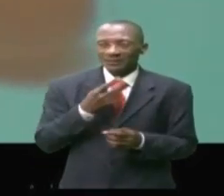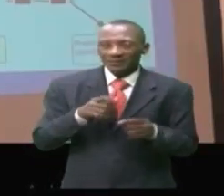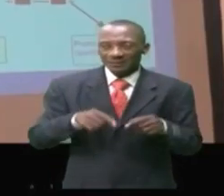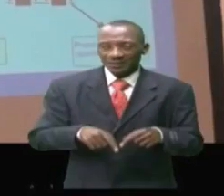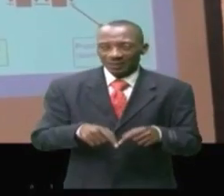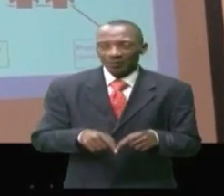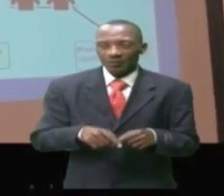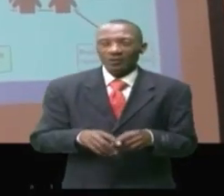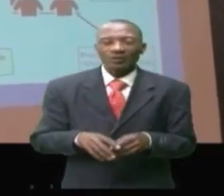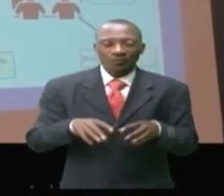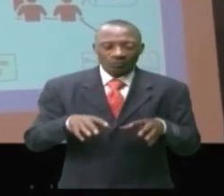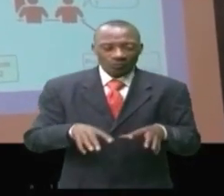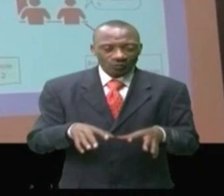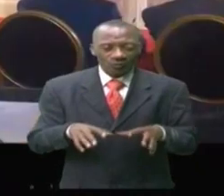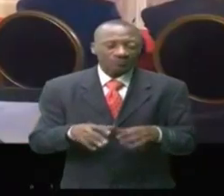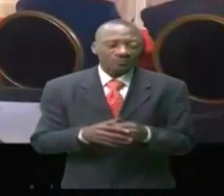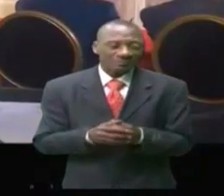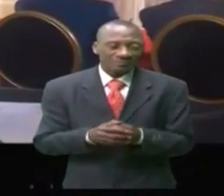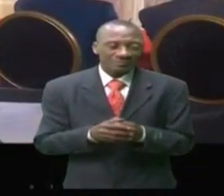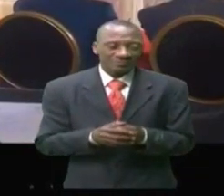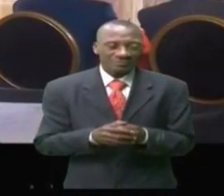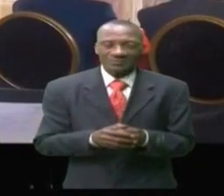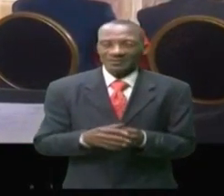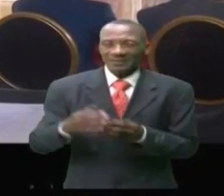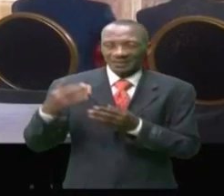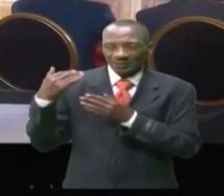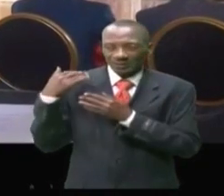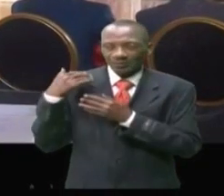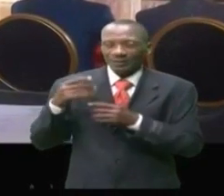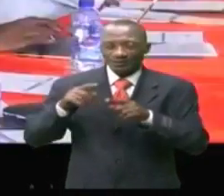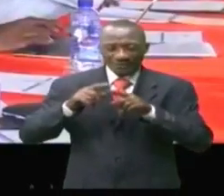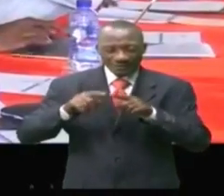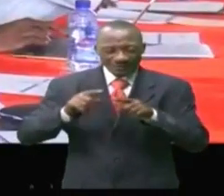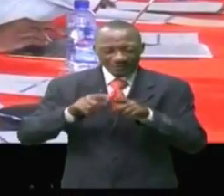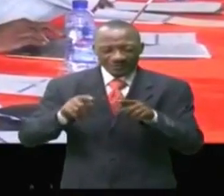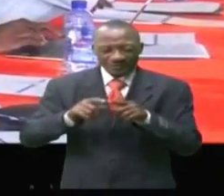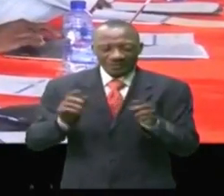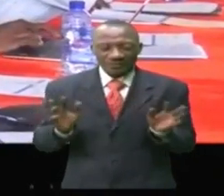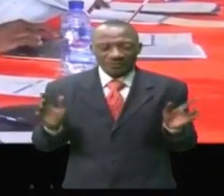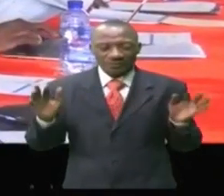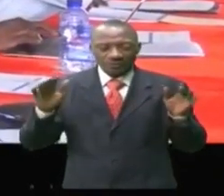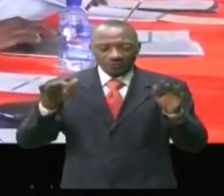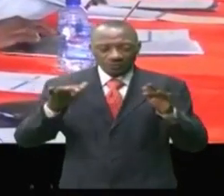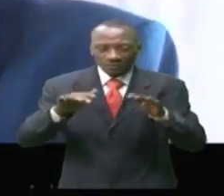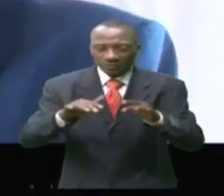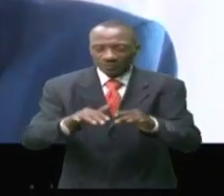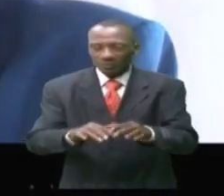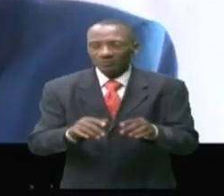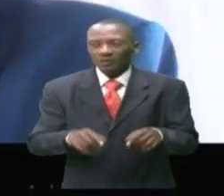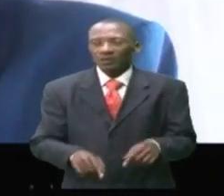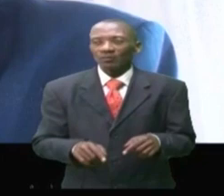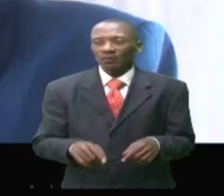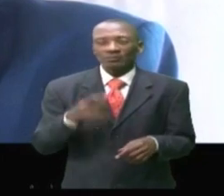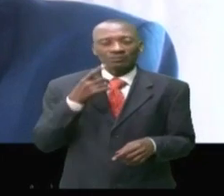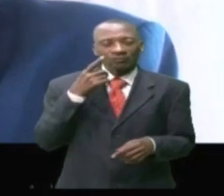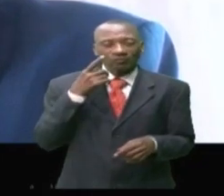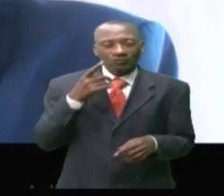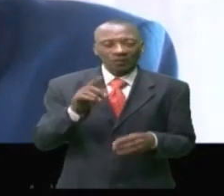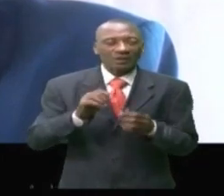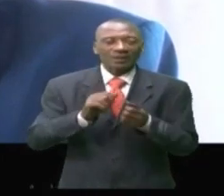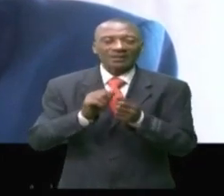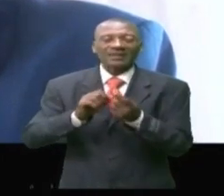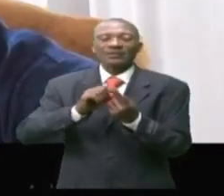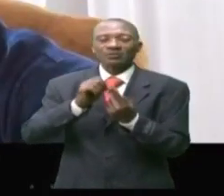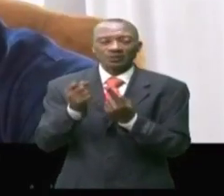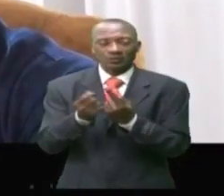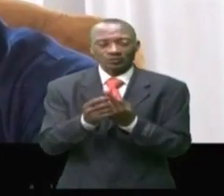toxiques, cause du banditisme urbain et de la délinquance juvénile. C'est la mission assignée par le Programme national de lutte contre les